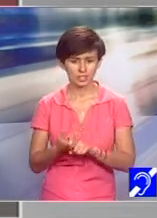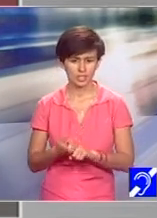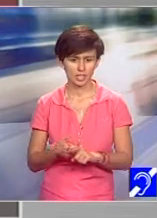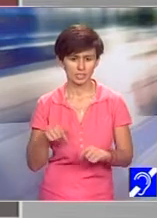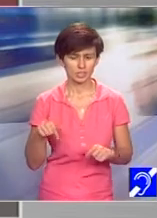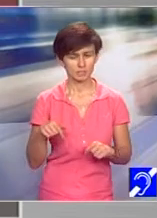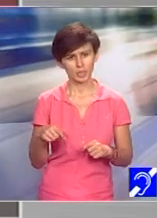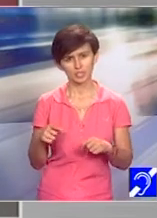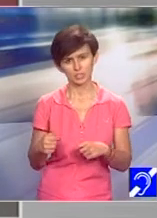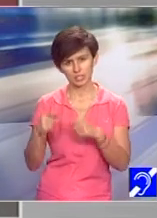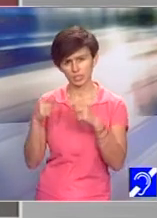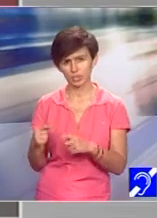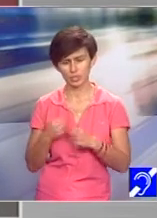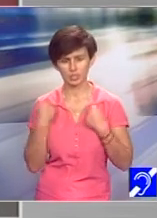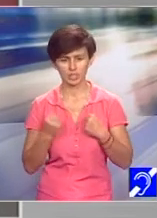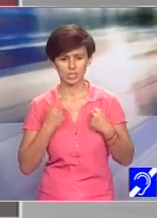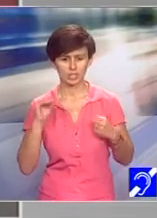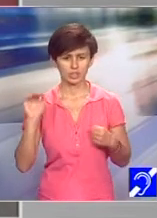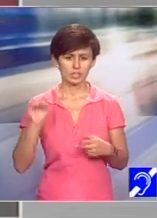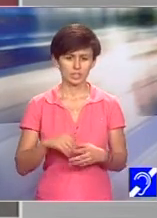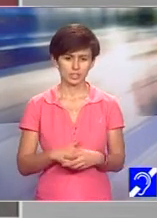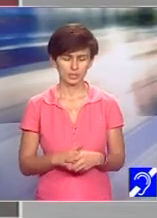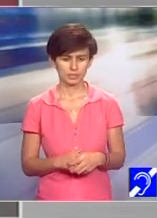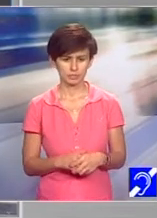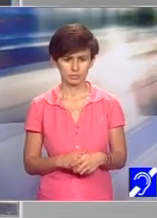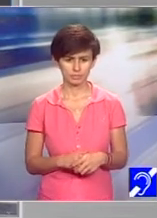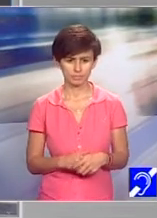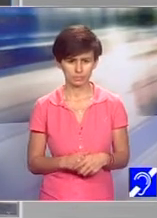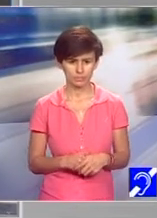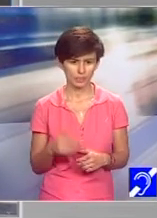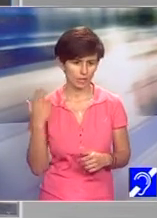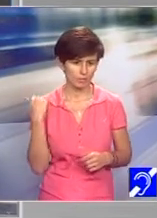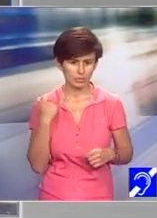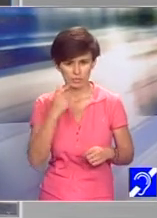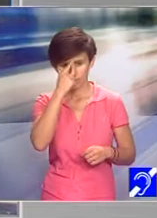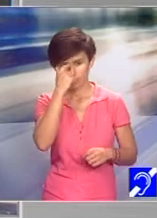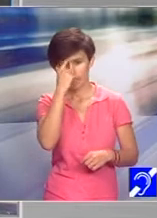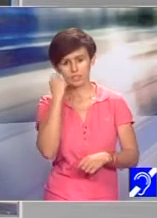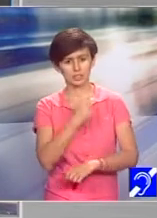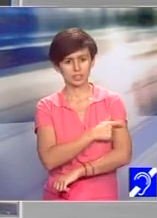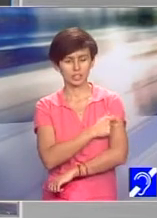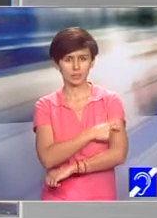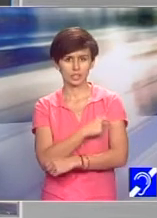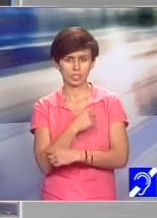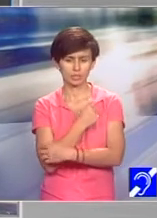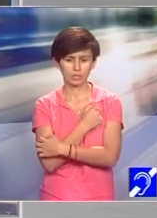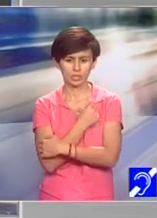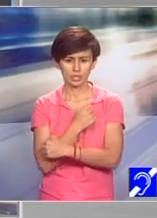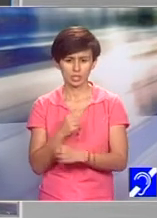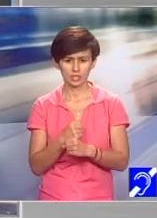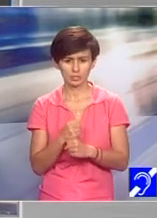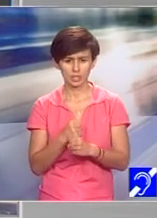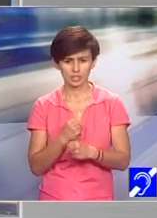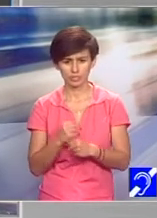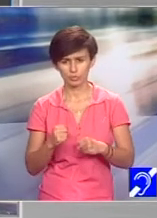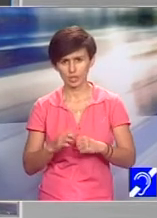acestui sector de activitate? Un asistent cu experiență foarte mare, îmi pare rău că a decedat, Ioni Feher îl cheamă, mi-a spus: Rareș, aici nu